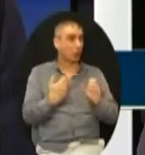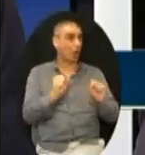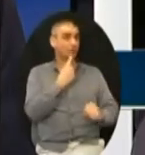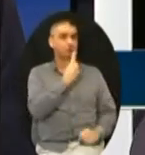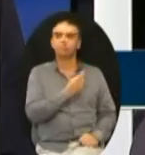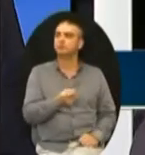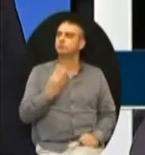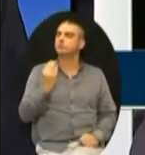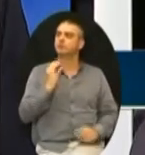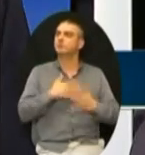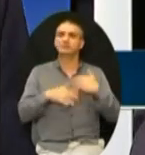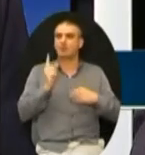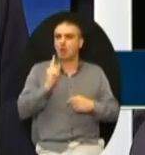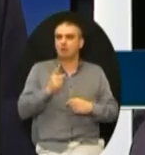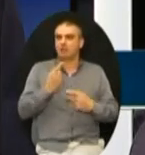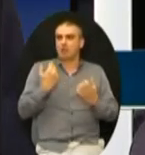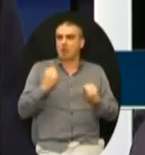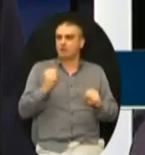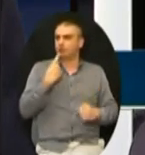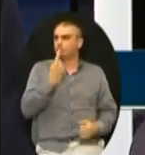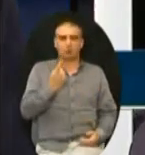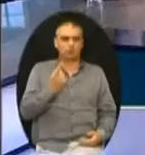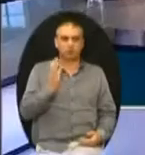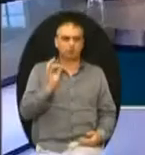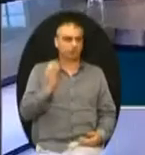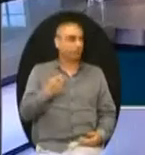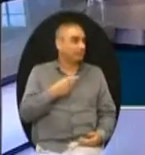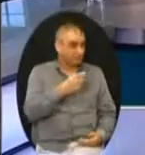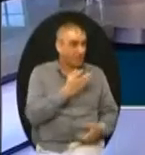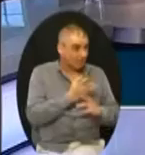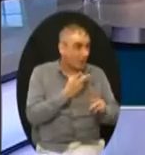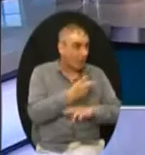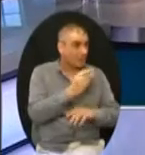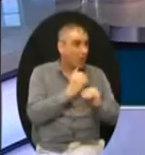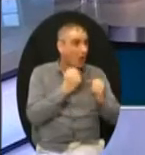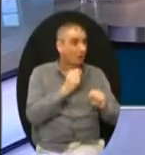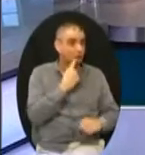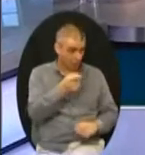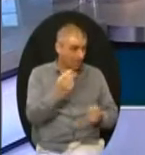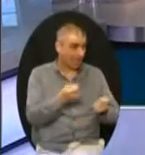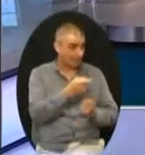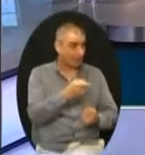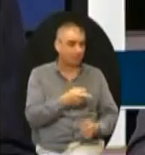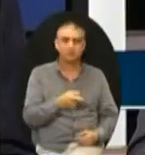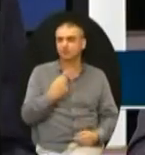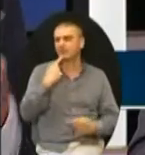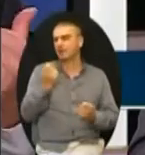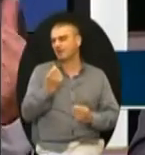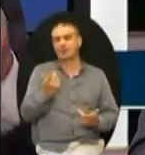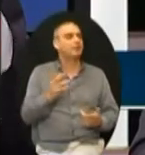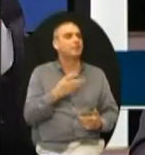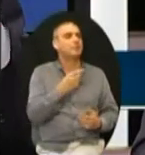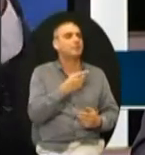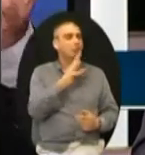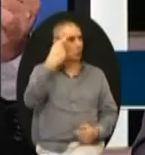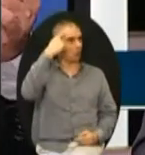אומר שבשביל דברים סימפטיים לא צריך חופש ביטוי. בשביל ליבי לא צריך חופש ביטוי. זה עובר חופש ביטוי? הקמפיין הזה? הקמפיין הזה בוודאי. לא, מה שהוא אומר